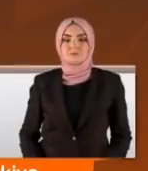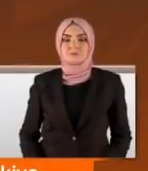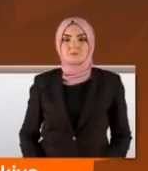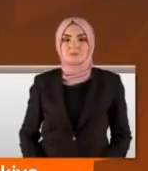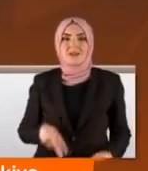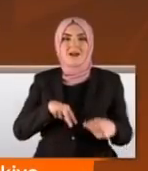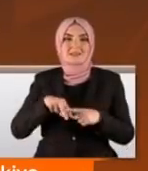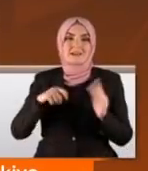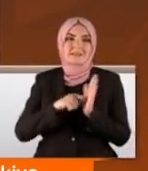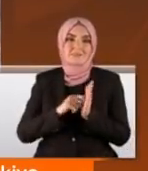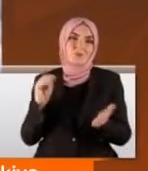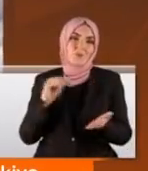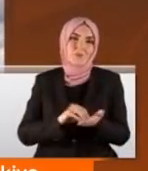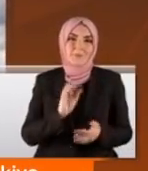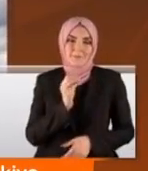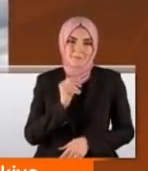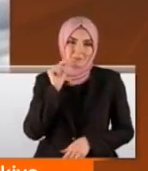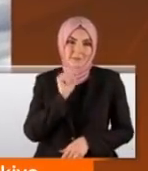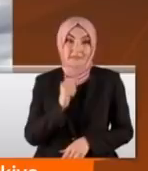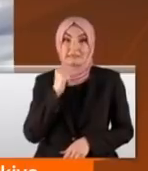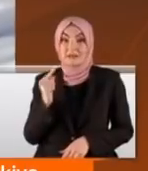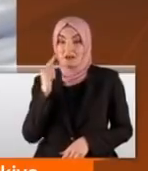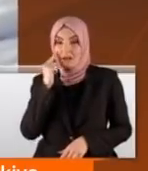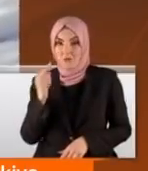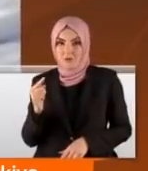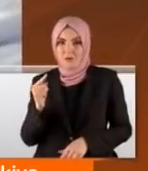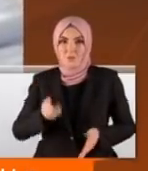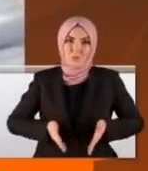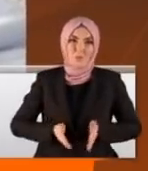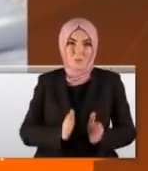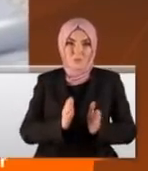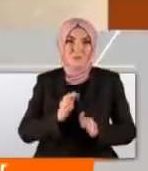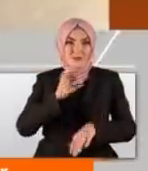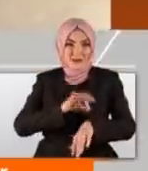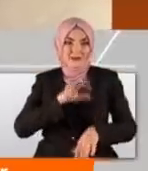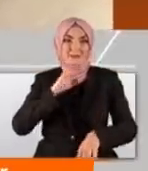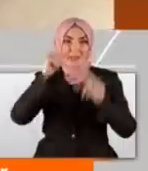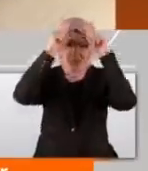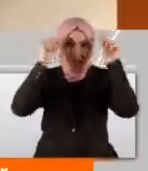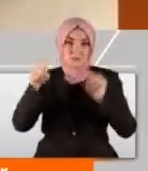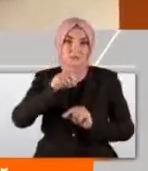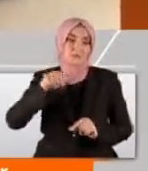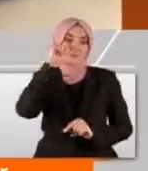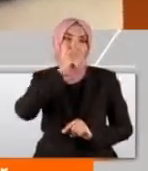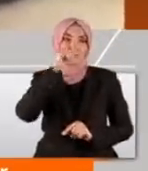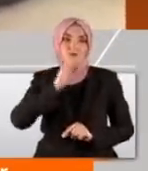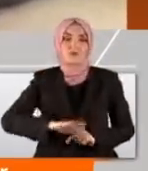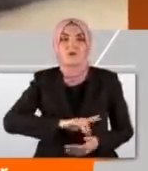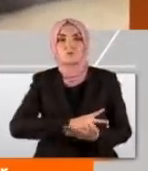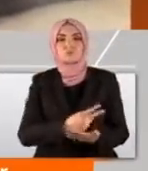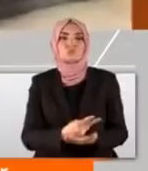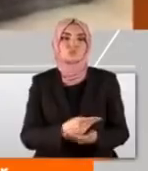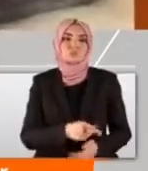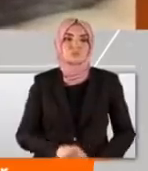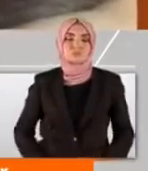Azra ismi verilen bebek iddiaya göre doğum anında hemşireler tarafından yere düşürülmüştü. Bereyi çıkarıyor, görümcem kanı görünce